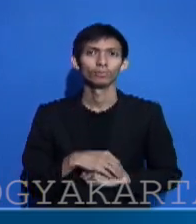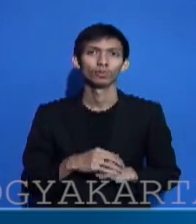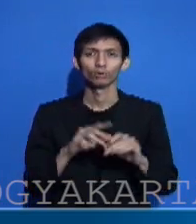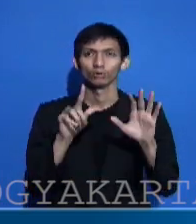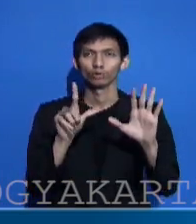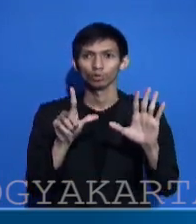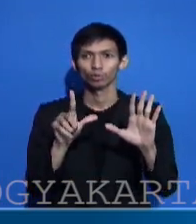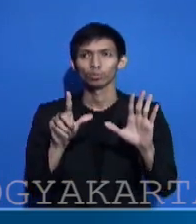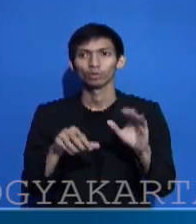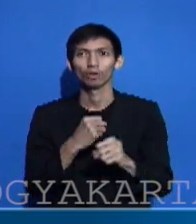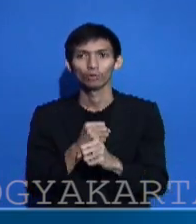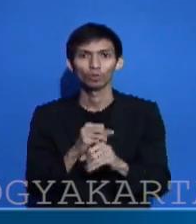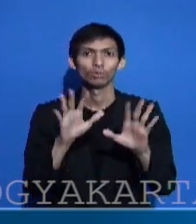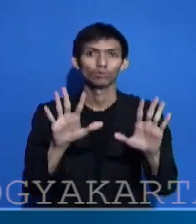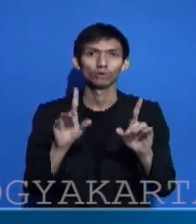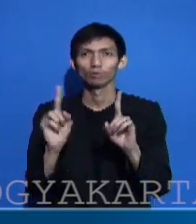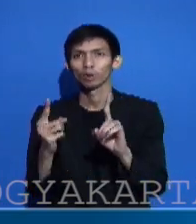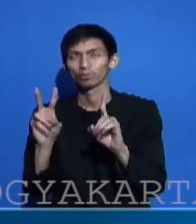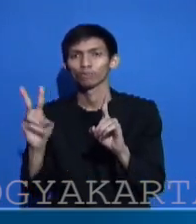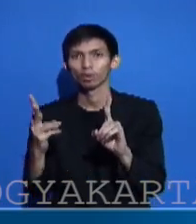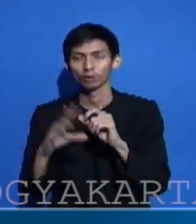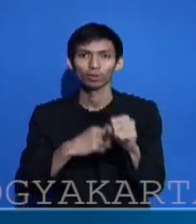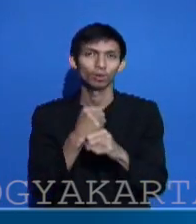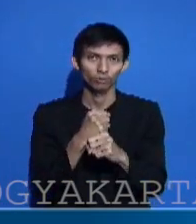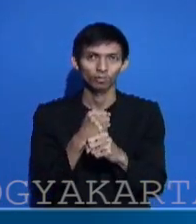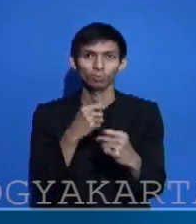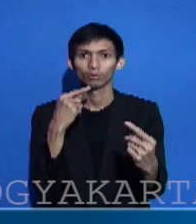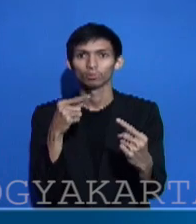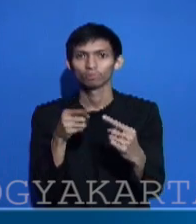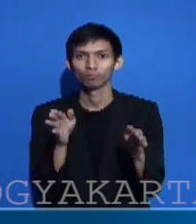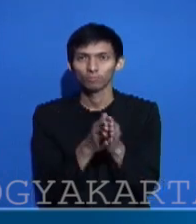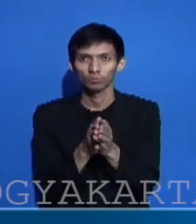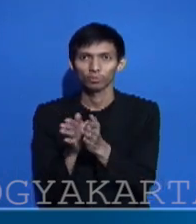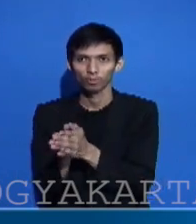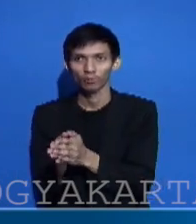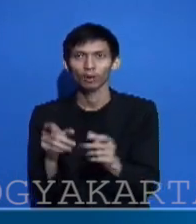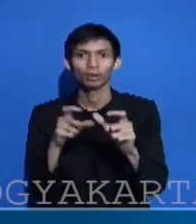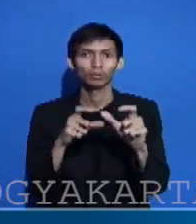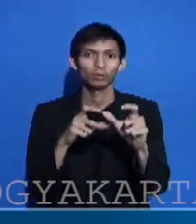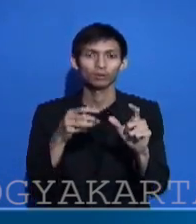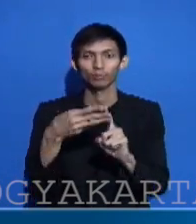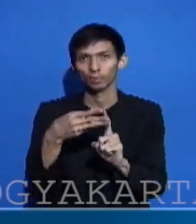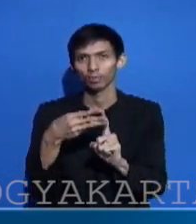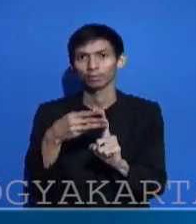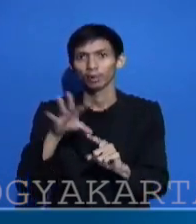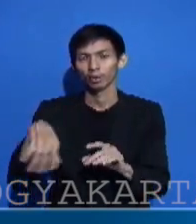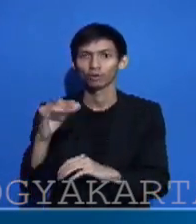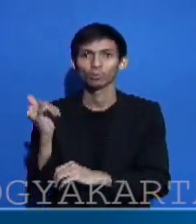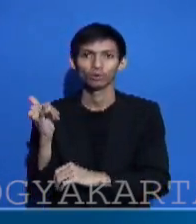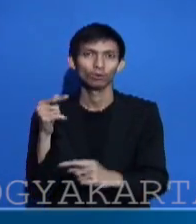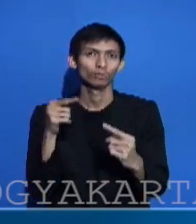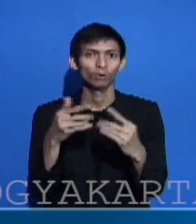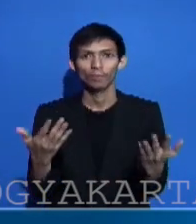12 tahun. Turnamen digelar sebagai ajang bersilaturahmi antar sesama SSB se-DIY, juga sebagai ajang